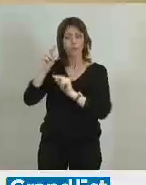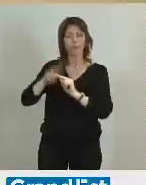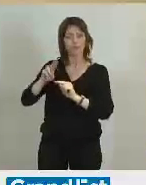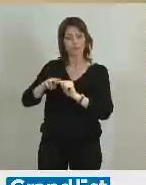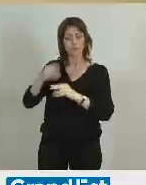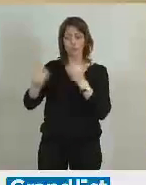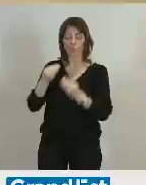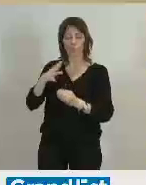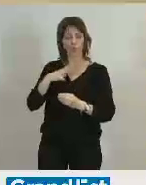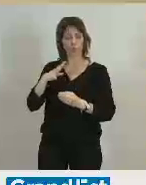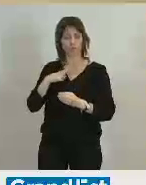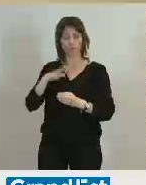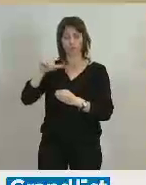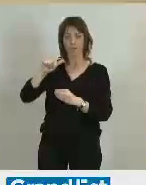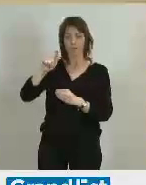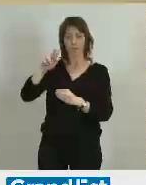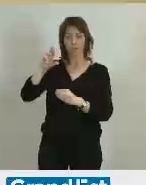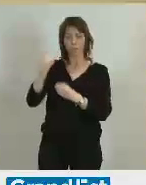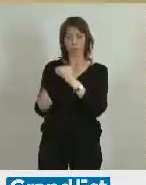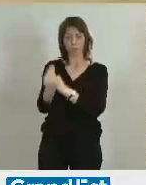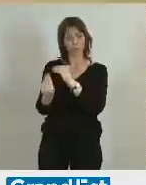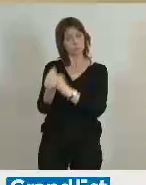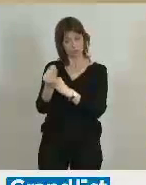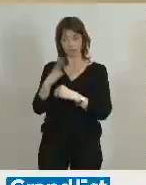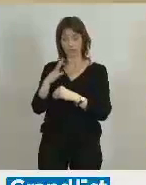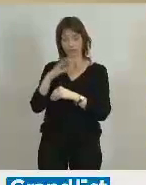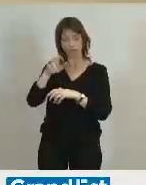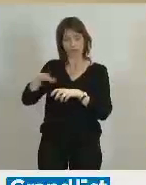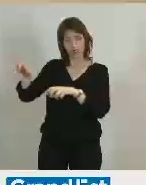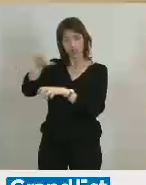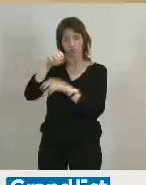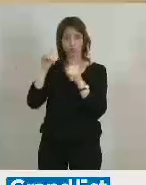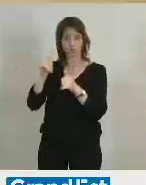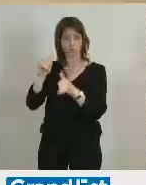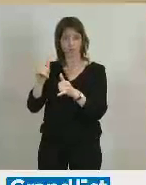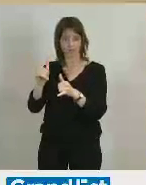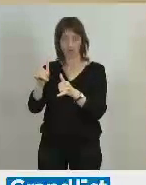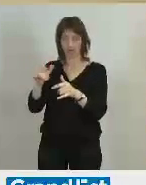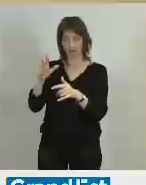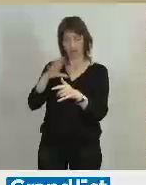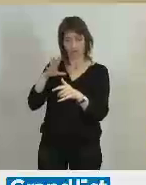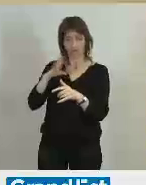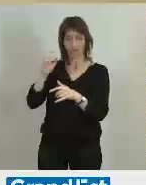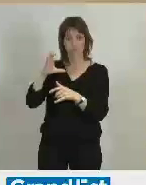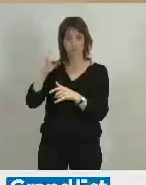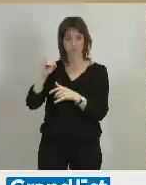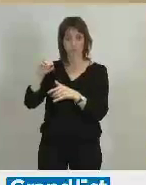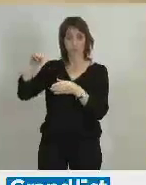dans la valorisation des agro-ressources sur le territoire champardonnais, avec le Centre européen en biotechnologie et en bioéconomie à